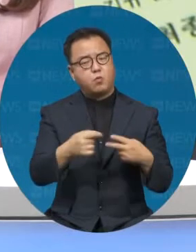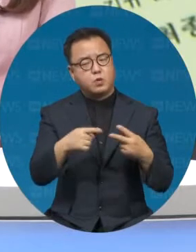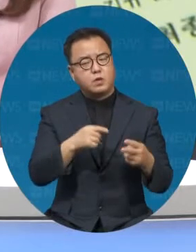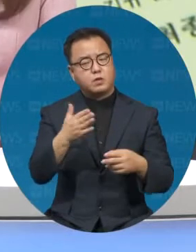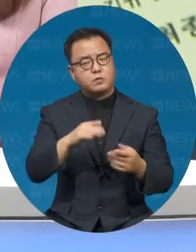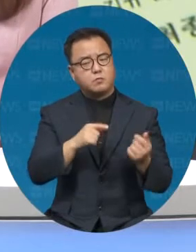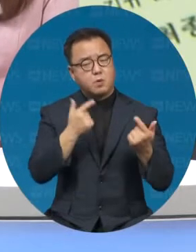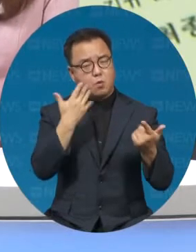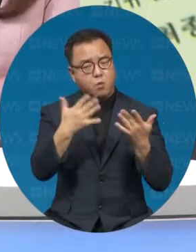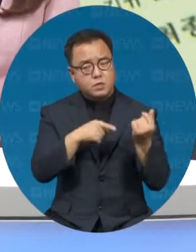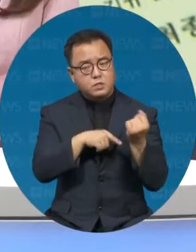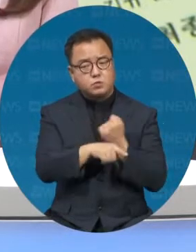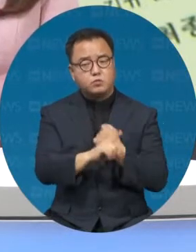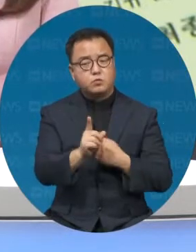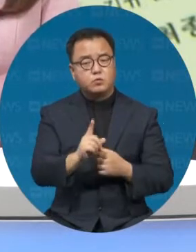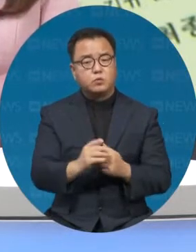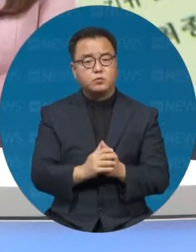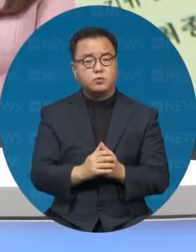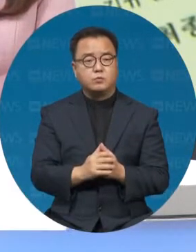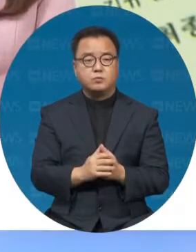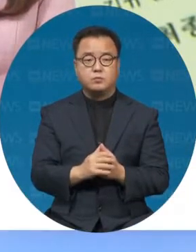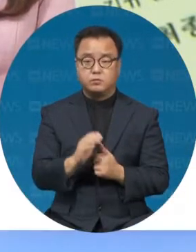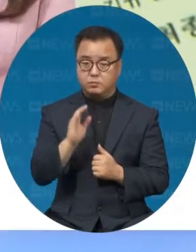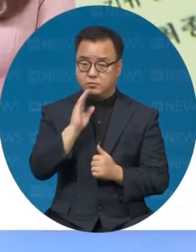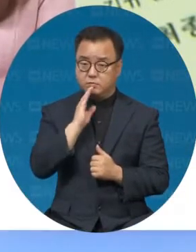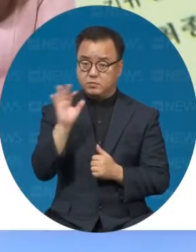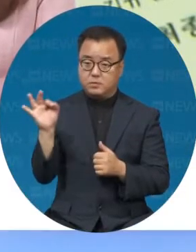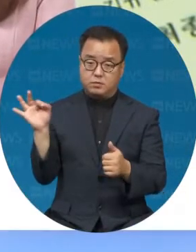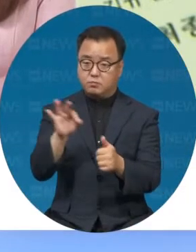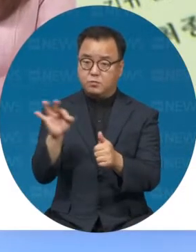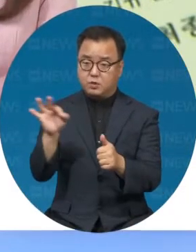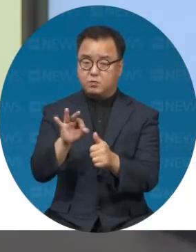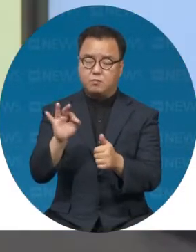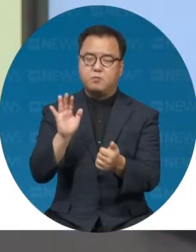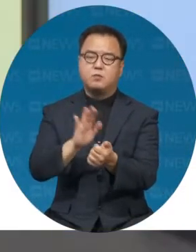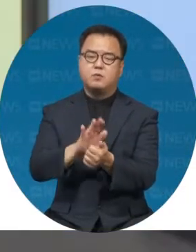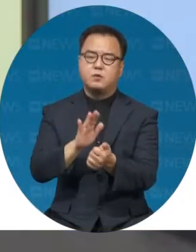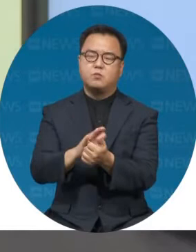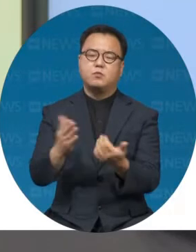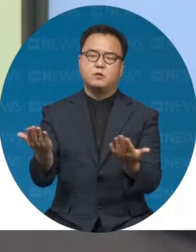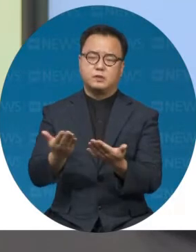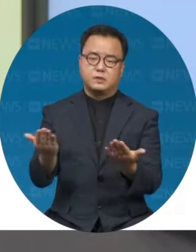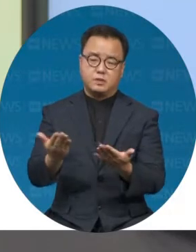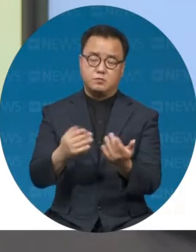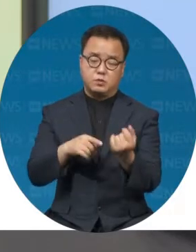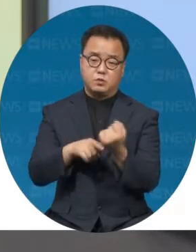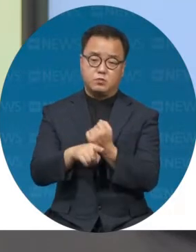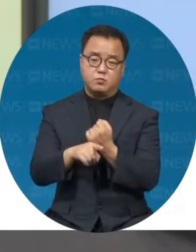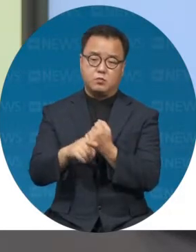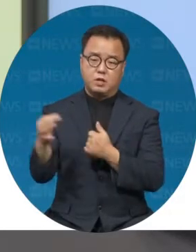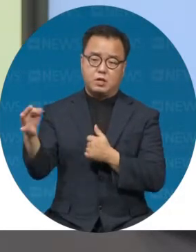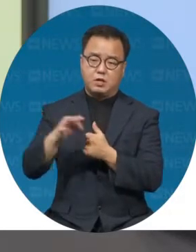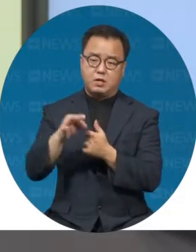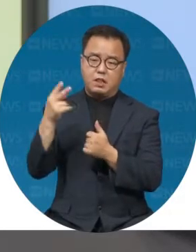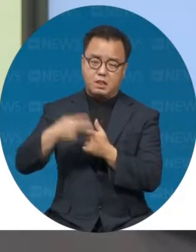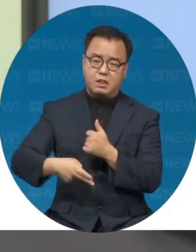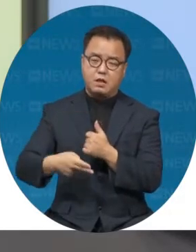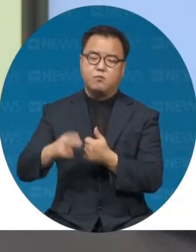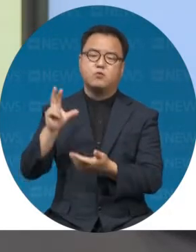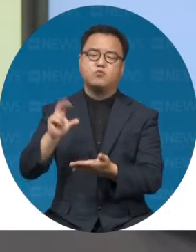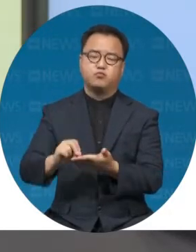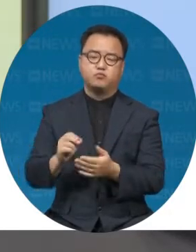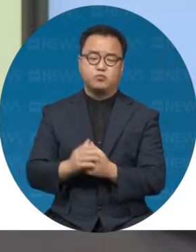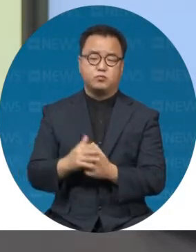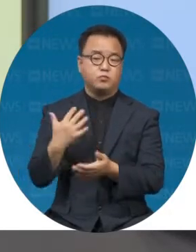이유를 좀 살펴볼까요 네 아무래도 이제 재정지원 사업 이다 보니까 이제 재정 지원을 받기 어려워 진 문제가 있겠죠 외모가